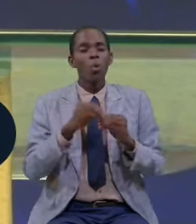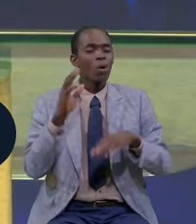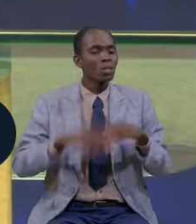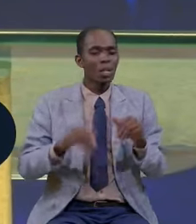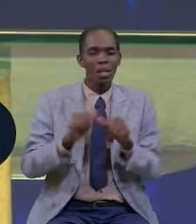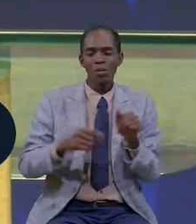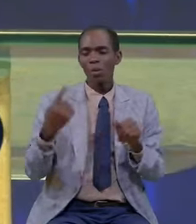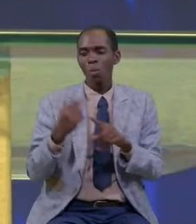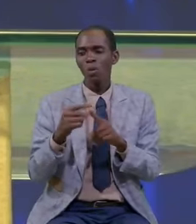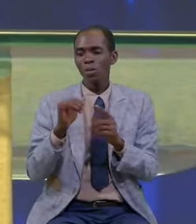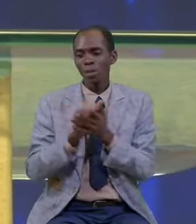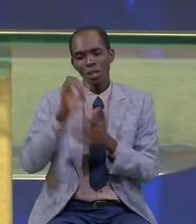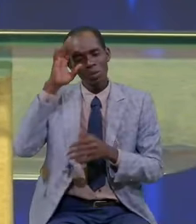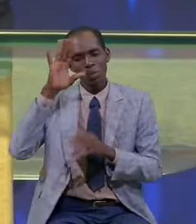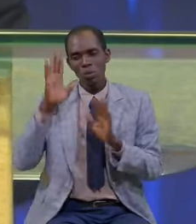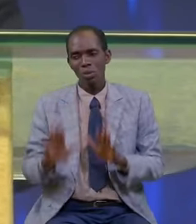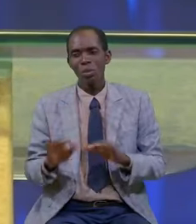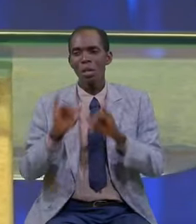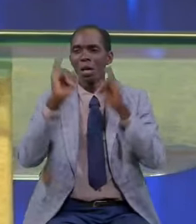paroles des